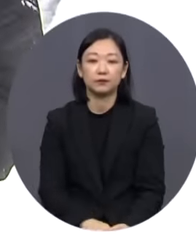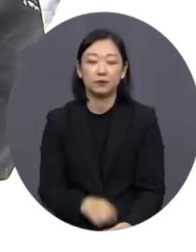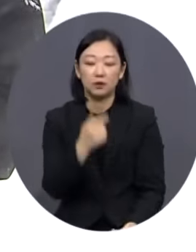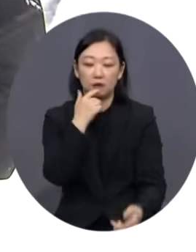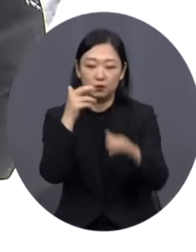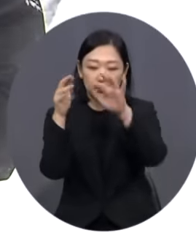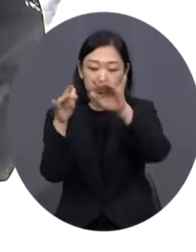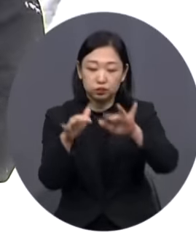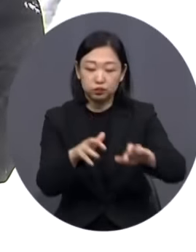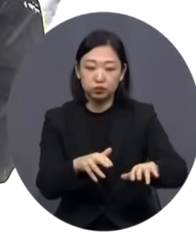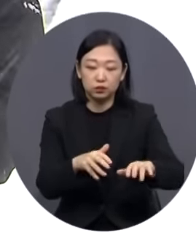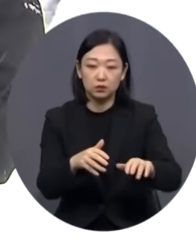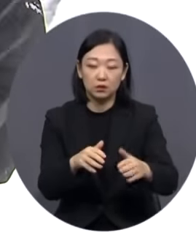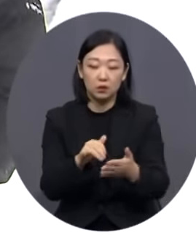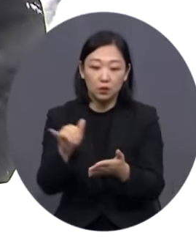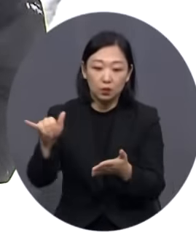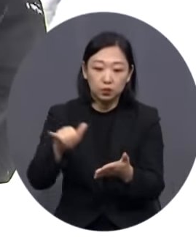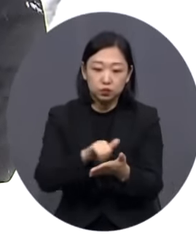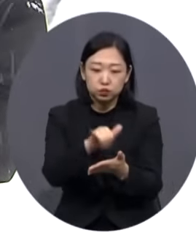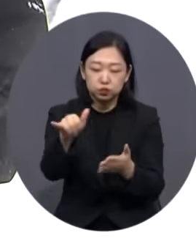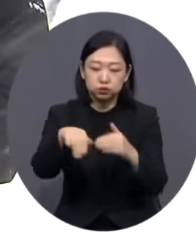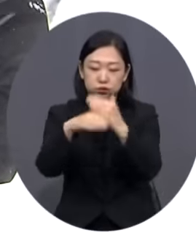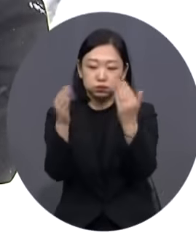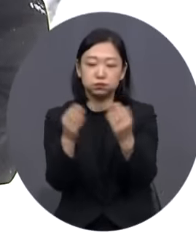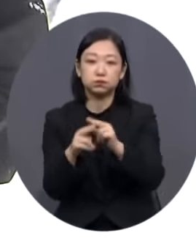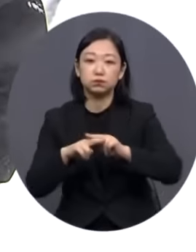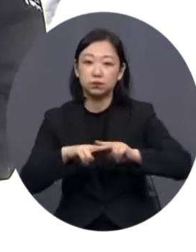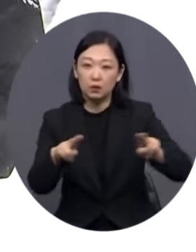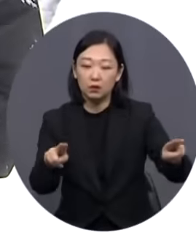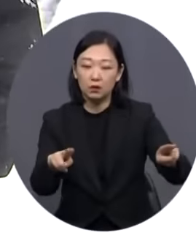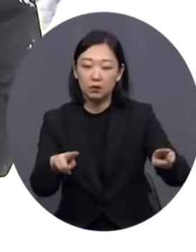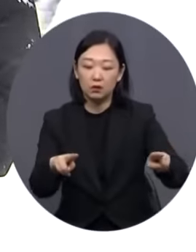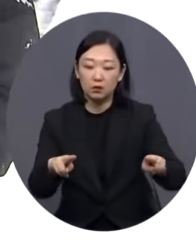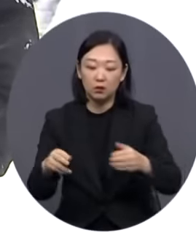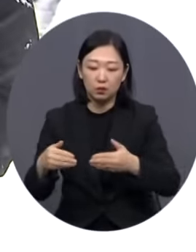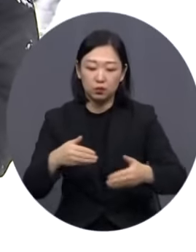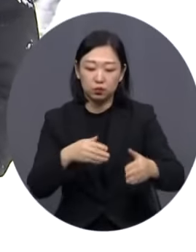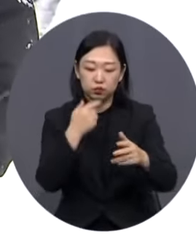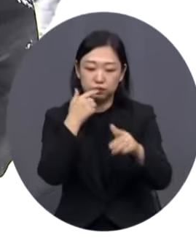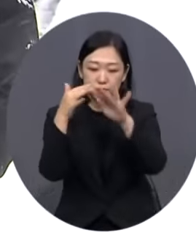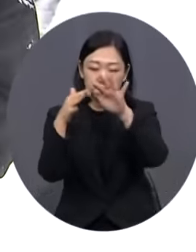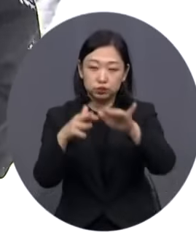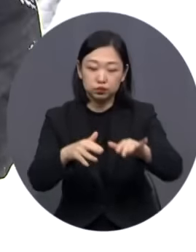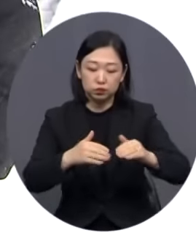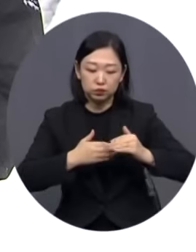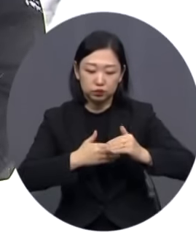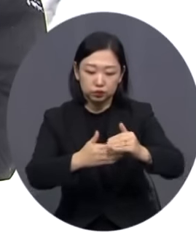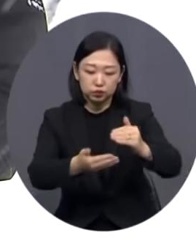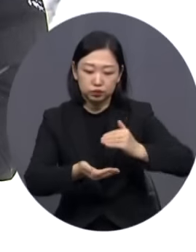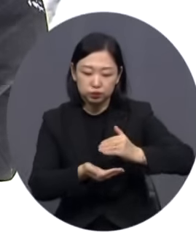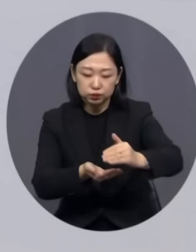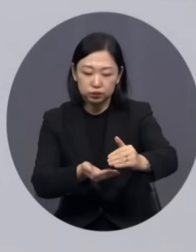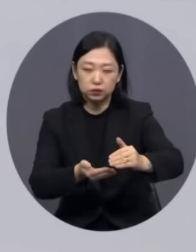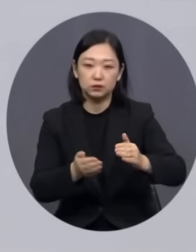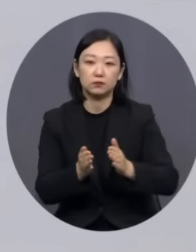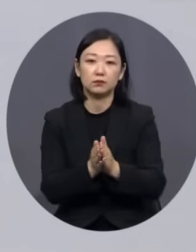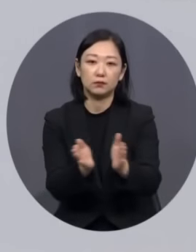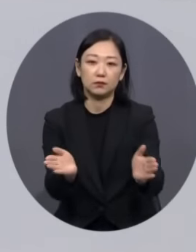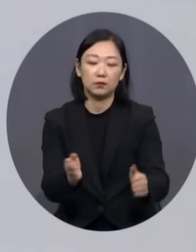폭설로 제주공항으로 가는 항공기가 무더기로 결항됐고 활주로에도 눈이 쌓이며 제설 작업이 이루어졌습니다.